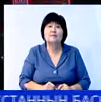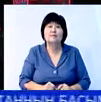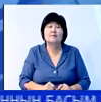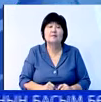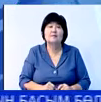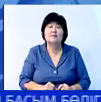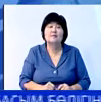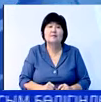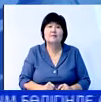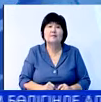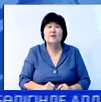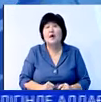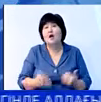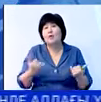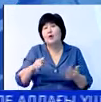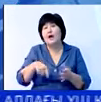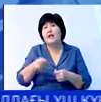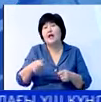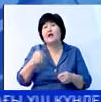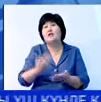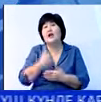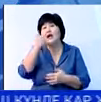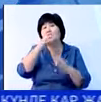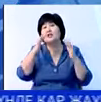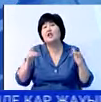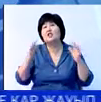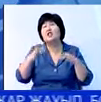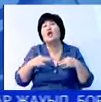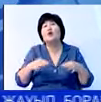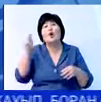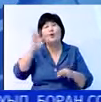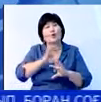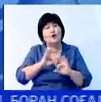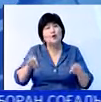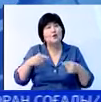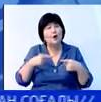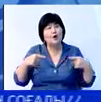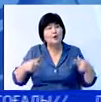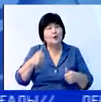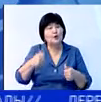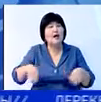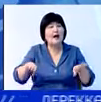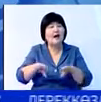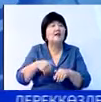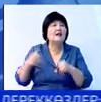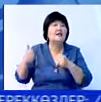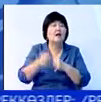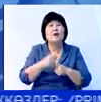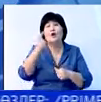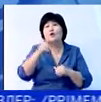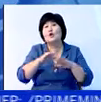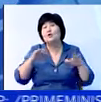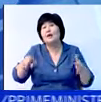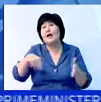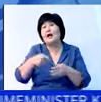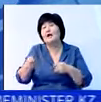телеарнасы. Бүгін қала әкімінің жаңа жылдық шырша тойы болды. Оқуда озат, түрлі додаларда қатарының алды болып жүрген 100 баланы